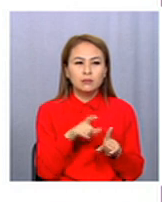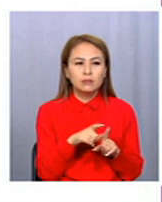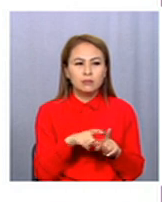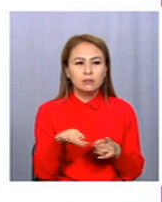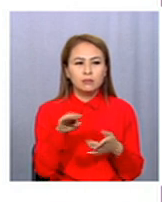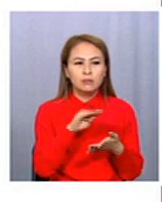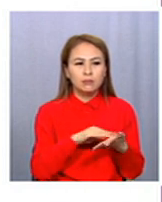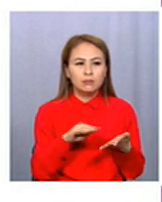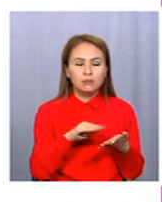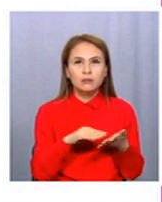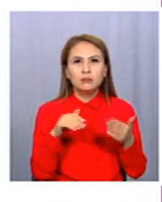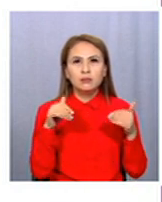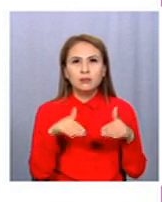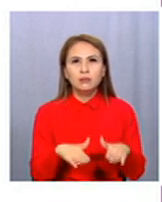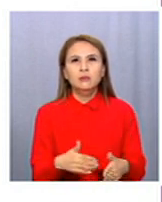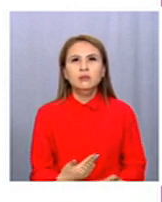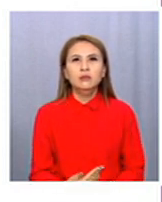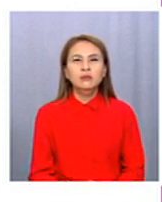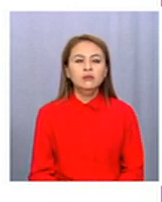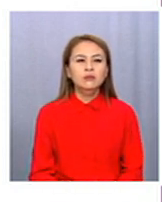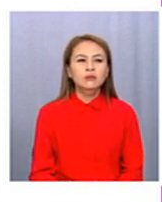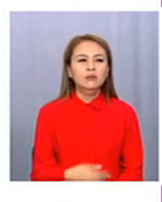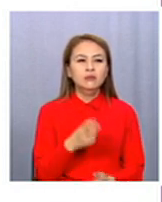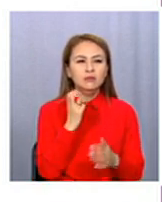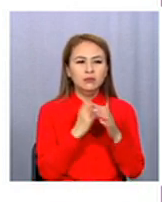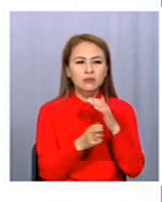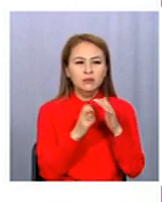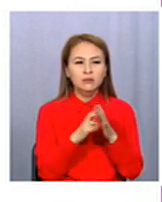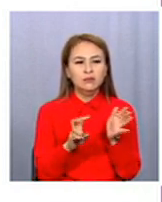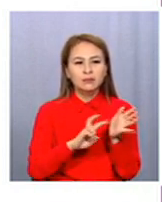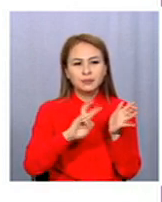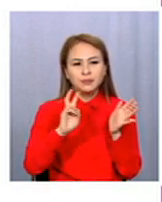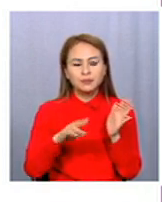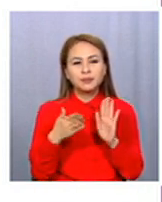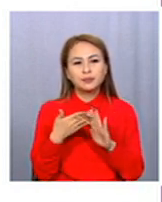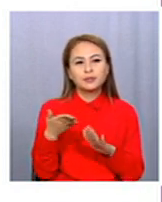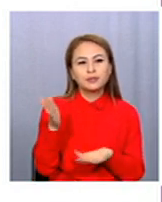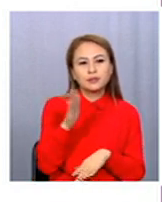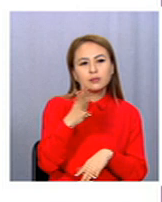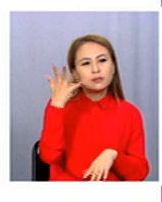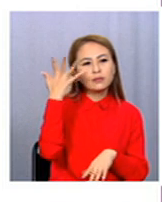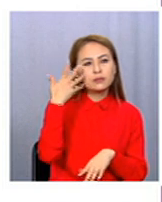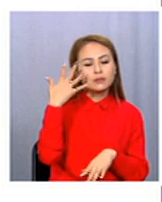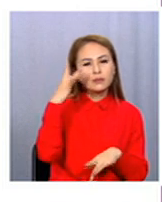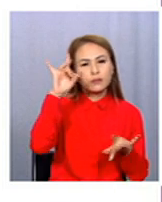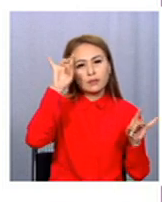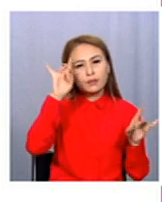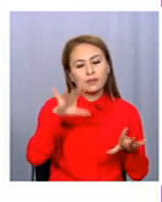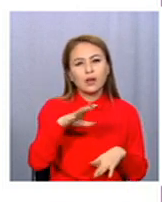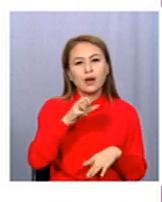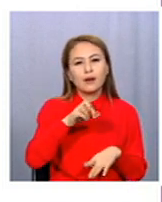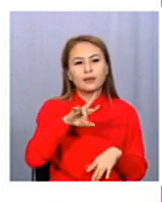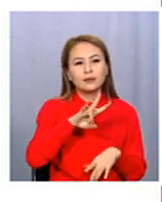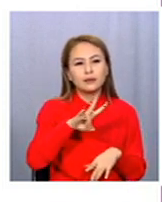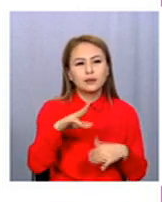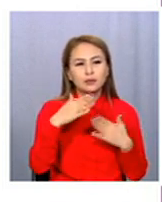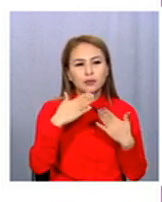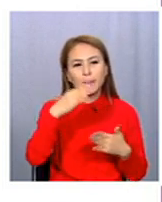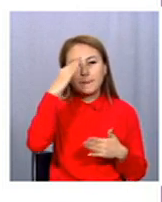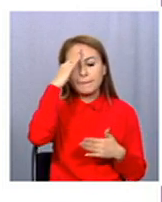Шығарманың шешімі. Трамвайдан түсіп, үйге келе жатқанда кенеттен аяның